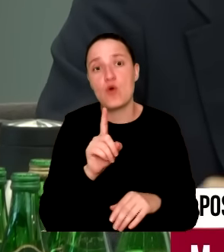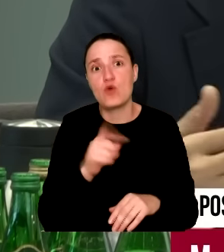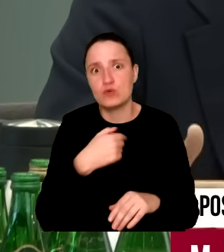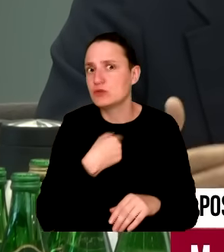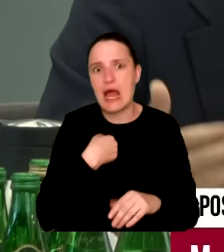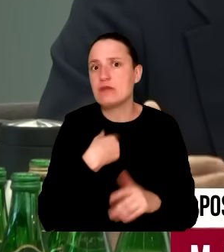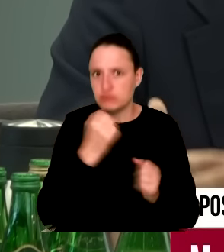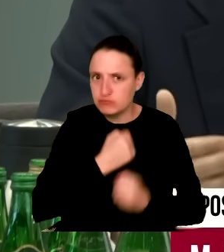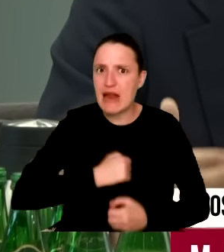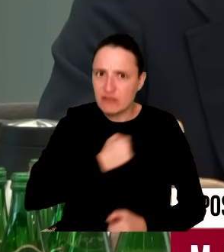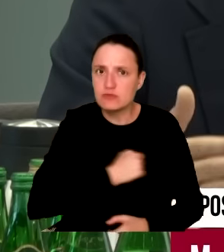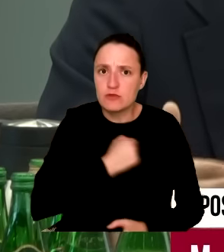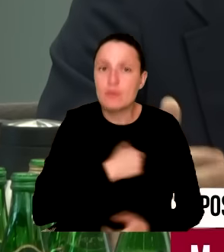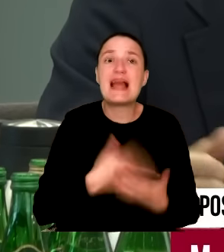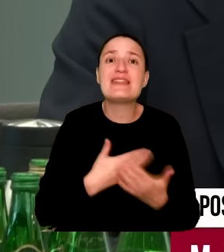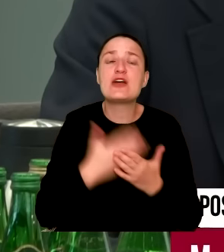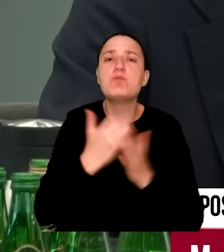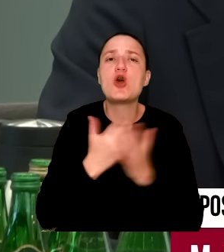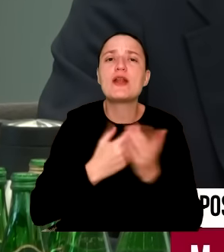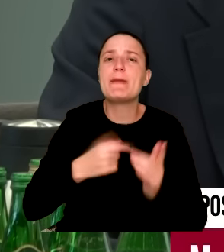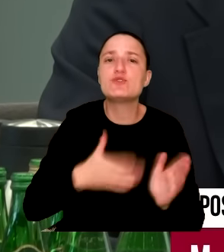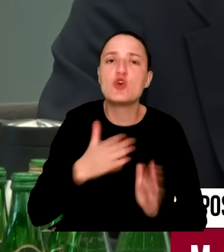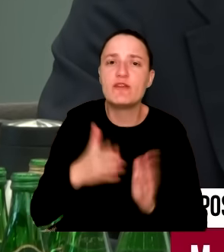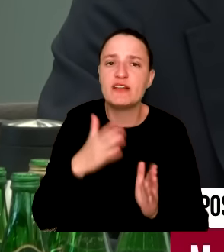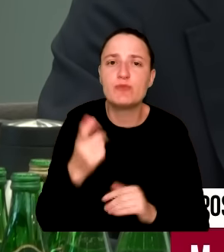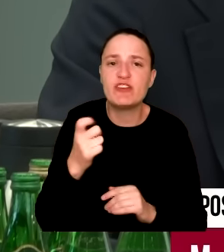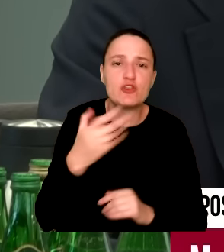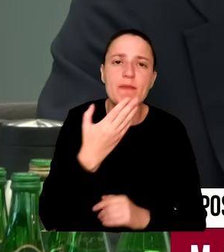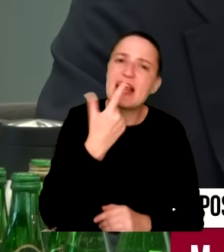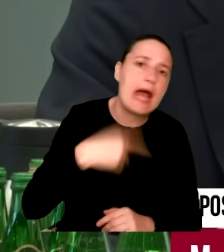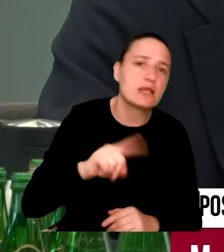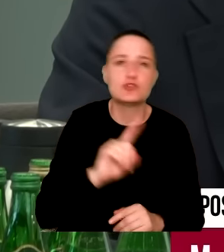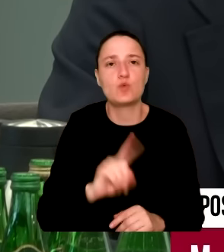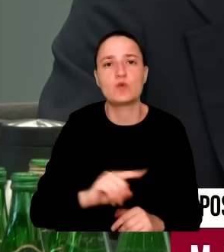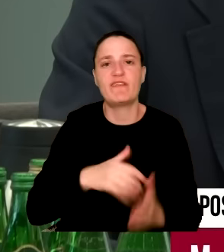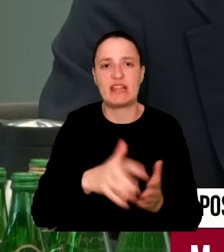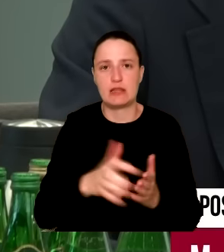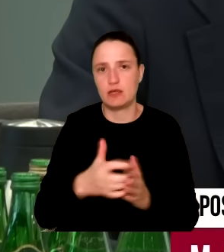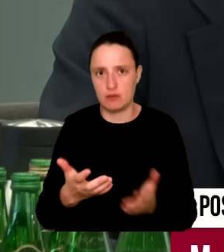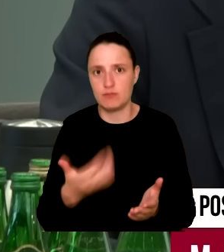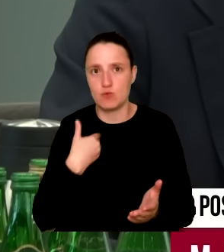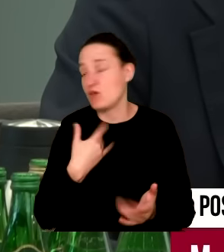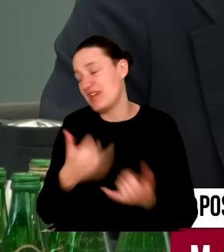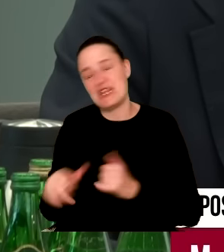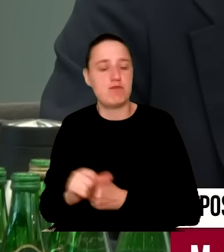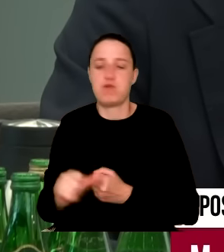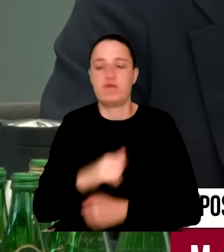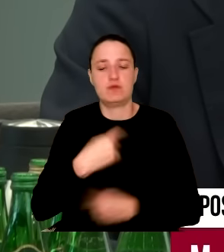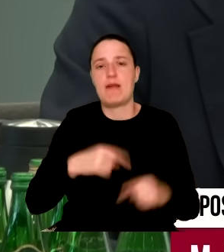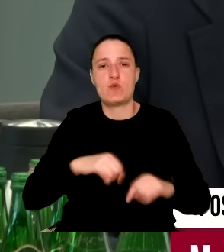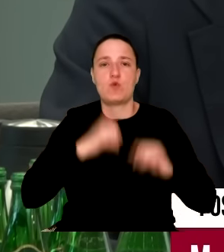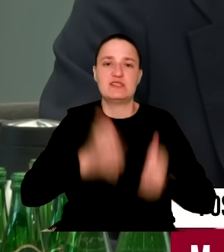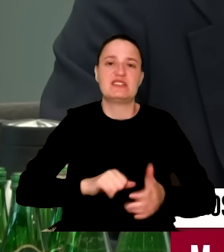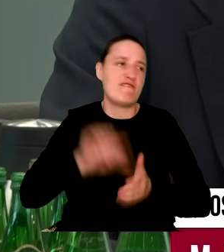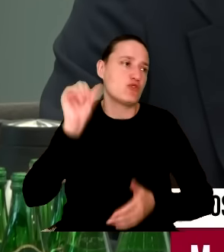sens powieki dlatego ten program uczy dlatego ten program skonstruowali żadne inne przesłanki nie stały za